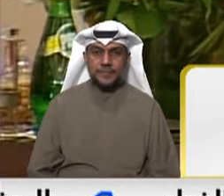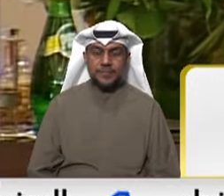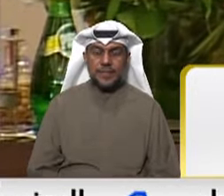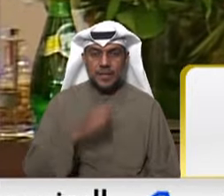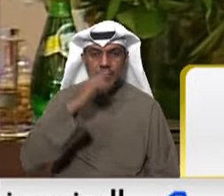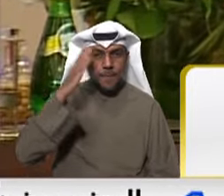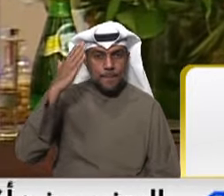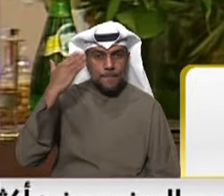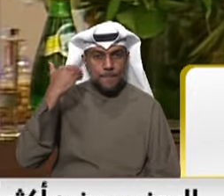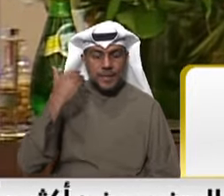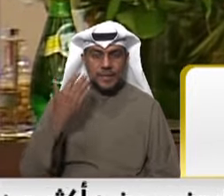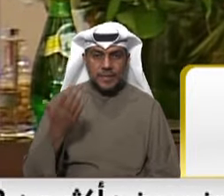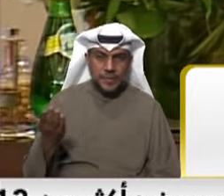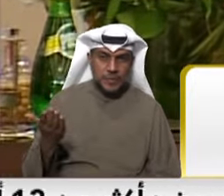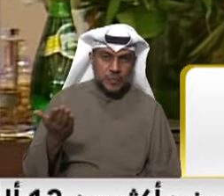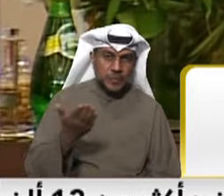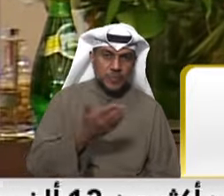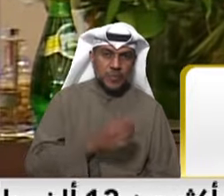وبناتي